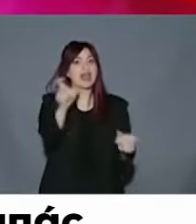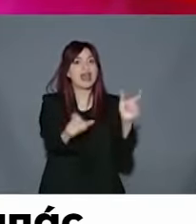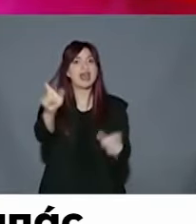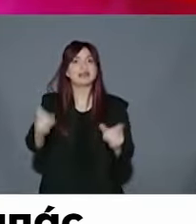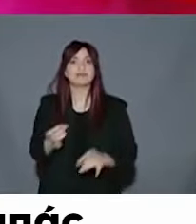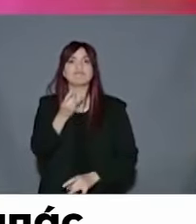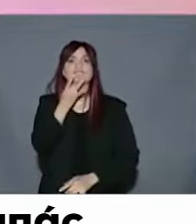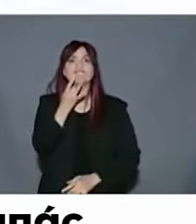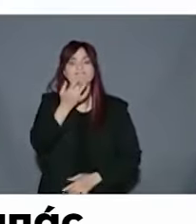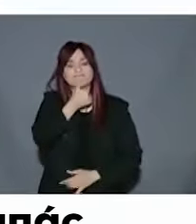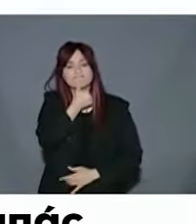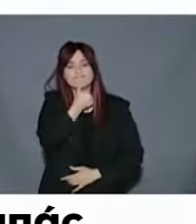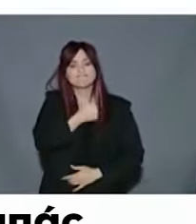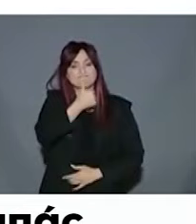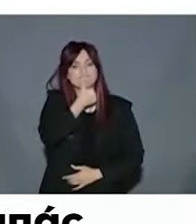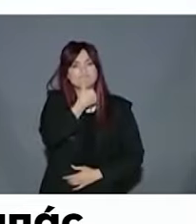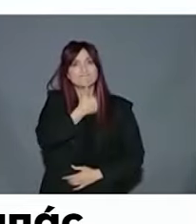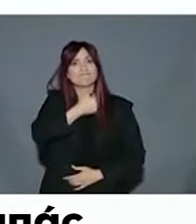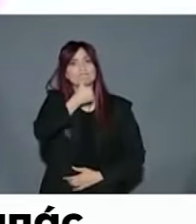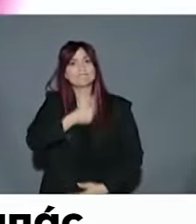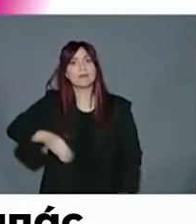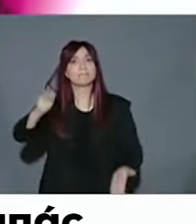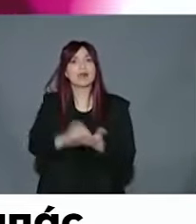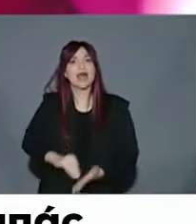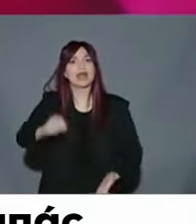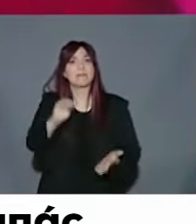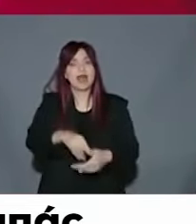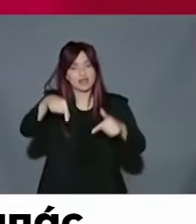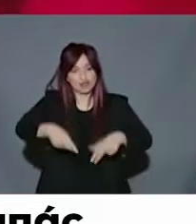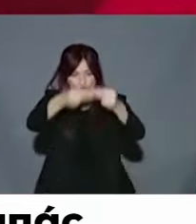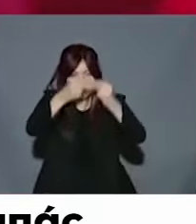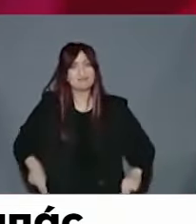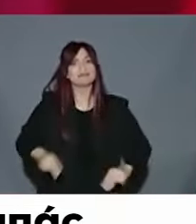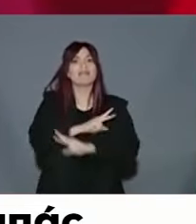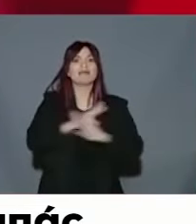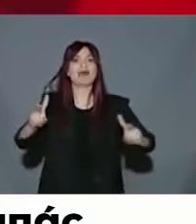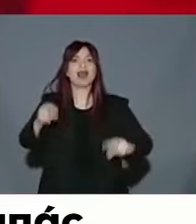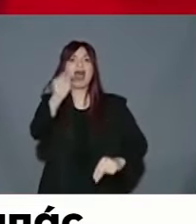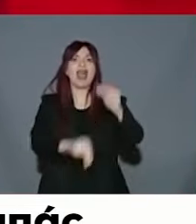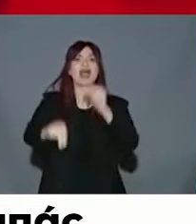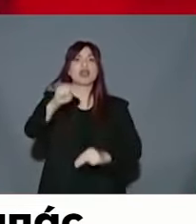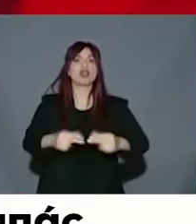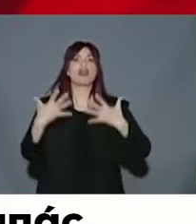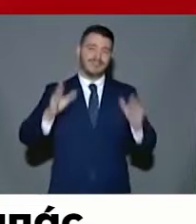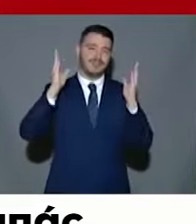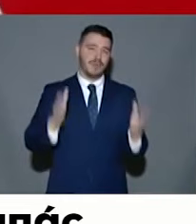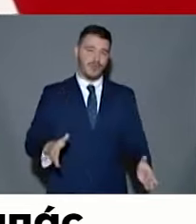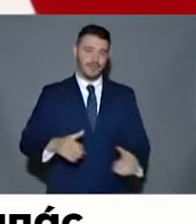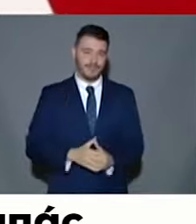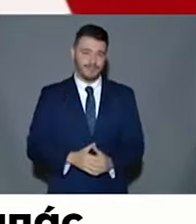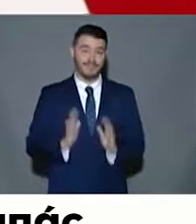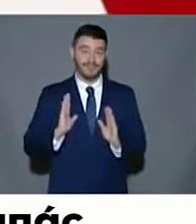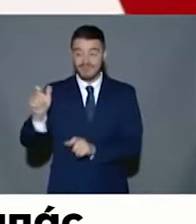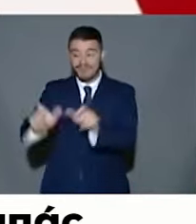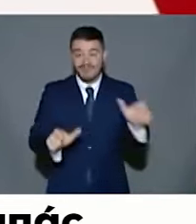κ. Κασελάκης αποκαλεί τους βουλευτές της Νέας Αριστεράς αποστάτες και κλέφτες των εδρών. Θα μου πεις, στην πολιτική ακούγονται πολλά και λέγονται πολλά,